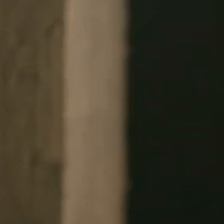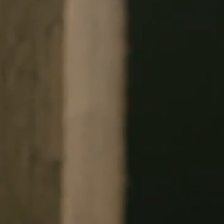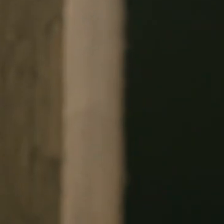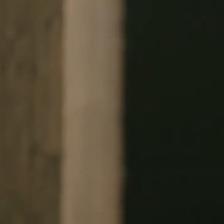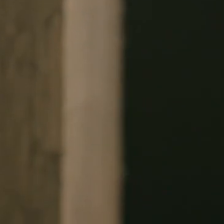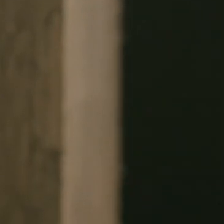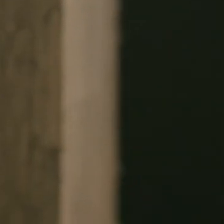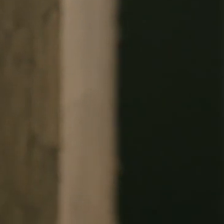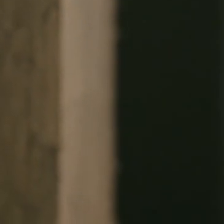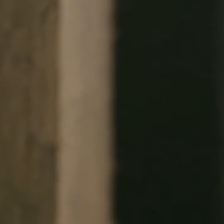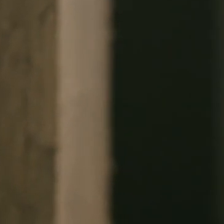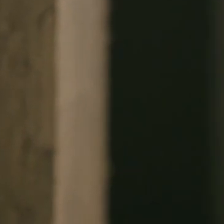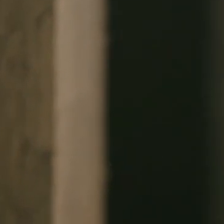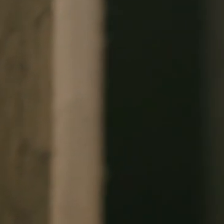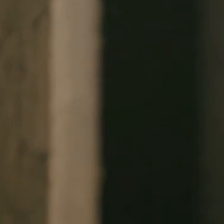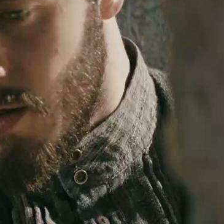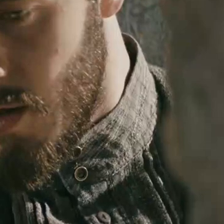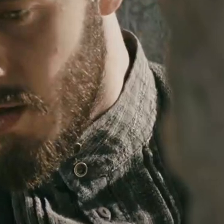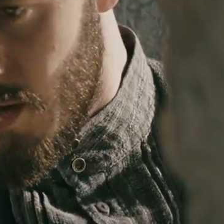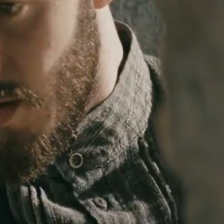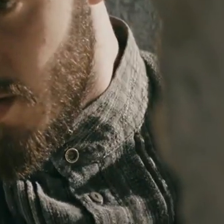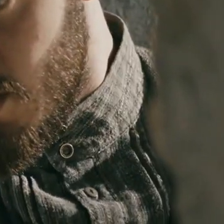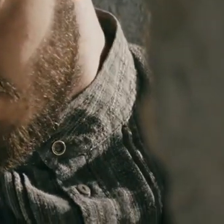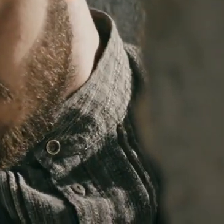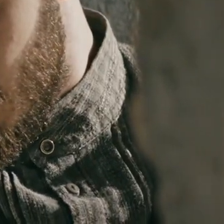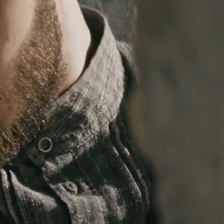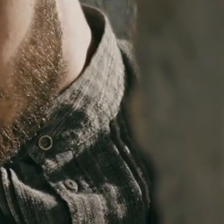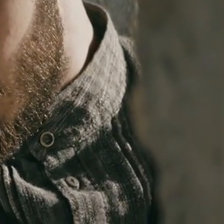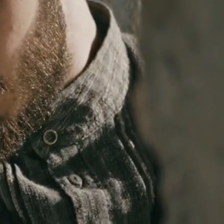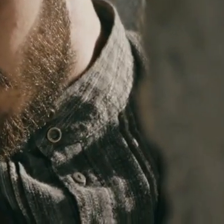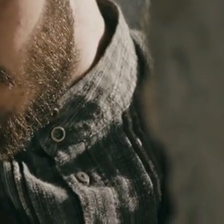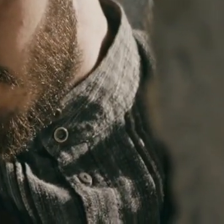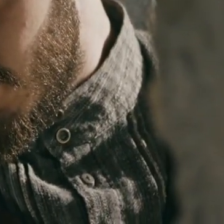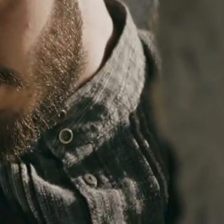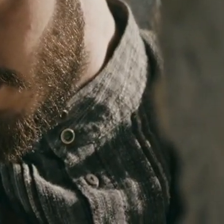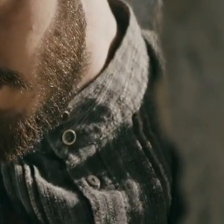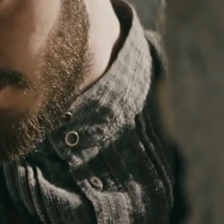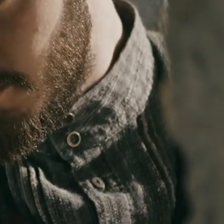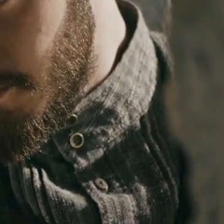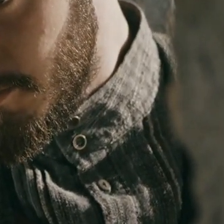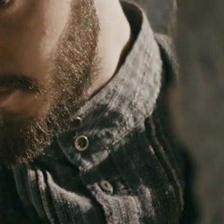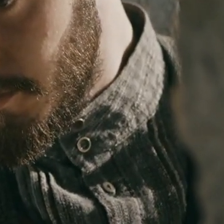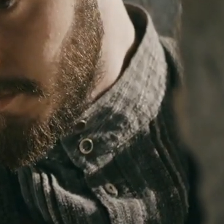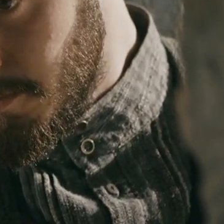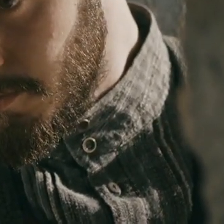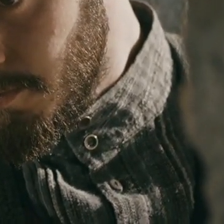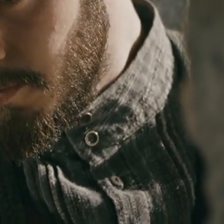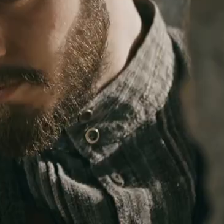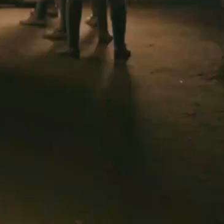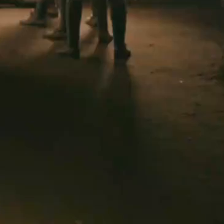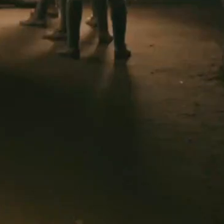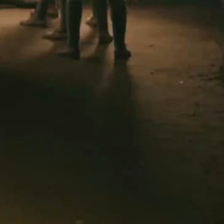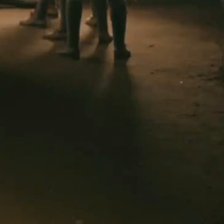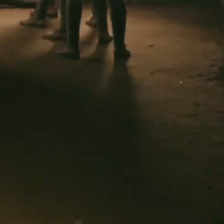Zeynep 10 metre kadar ileridekilere bakarak tabancasını kaldırdı. Mehmet de bakışlarını yere odaklayarak tabancasının horozunu indirdi.